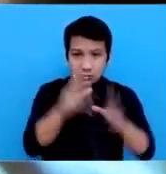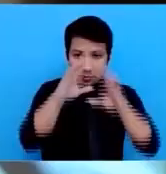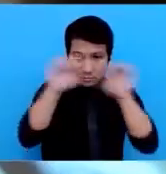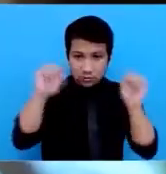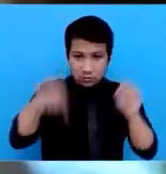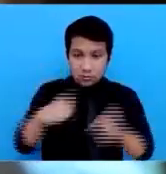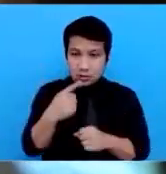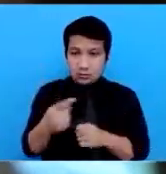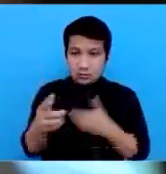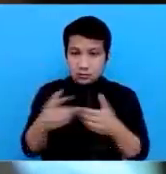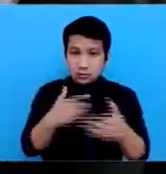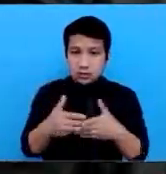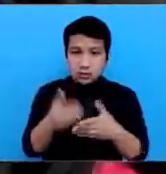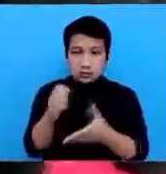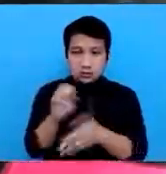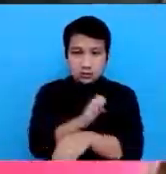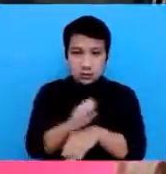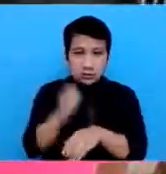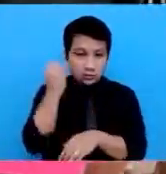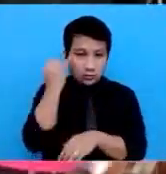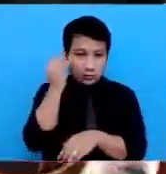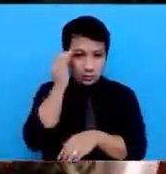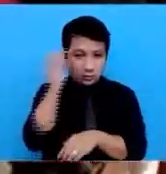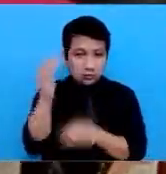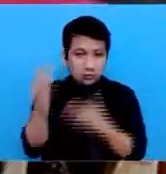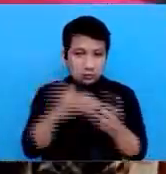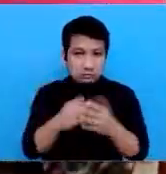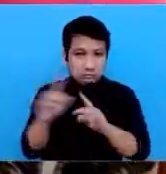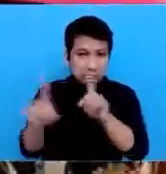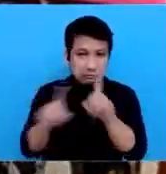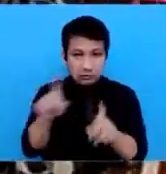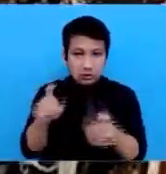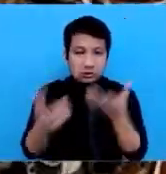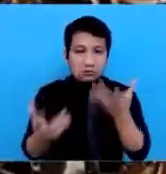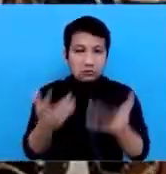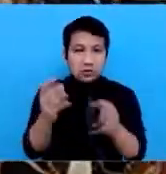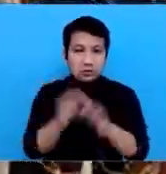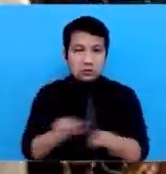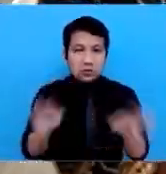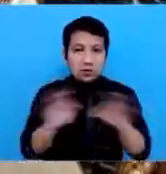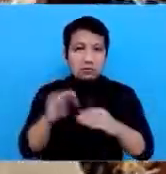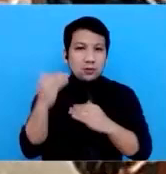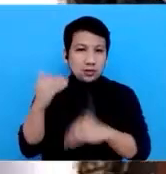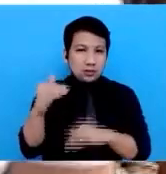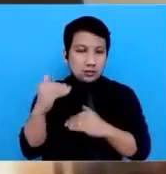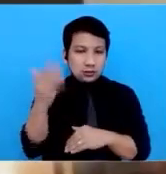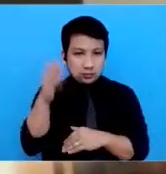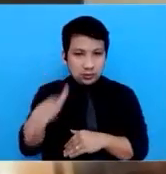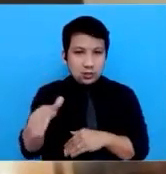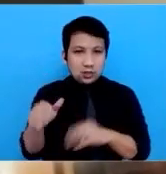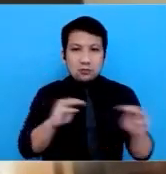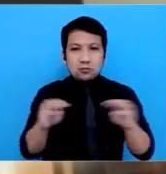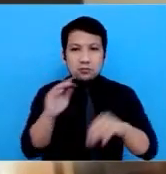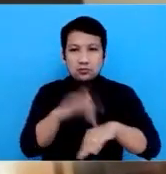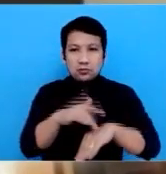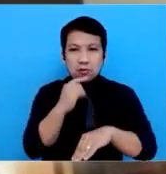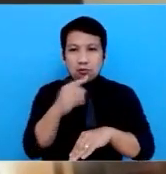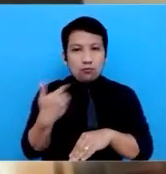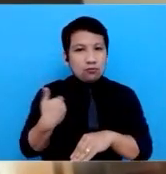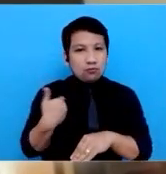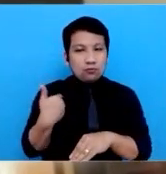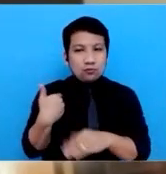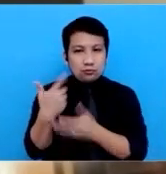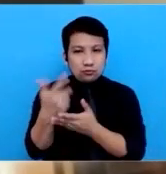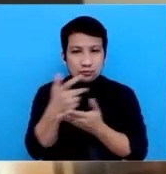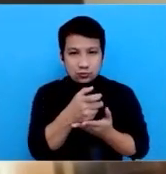pang bakuna gaya ng rekomendasyon ng Metro Manila Council. Because they are the ones that would overwhelm